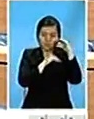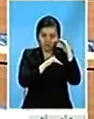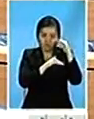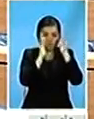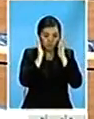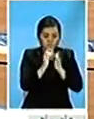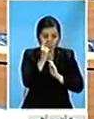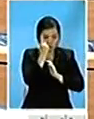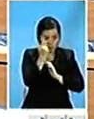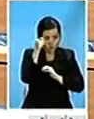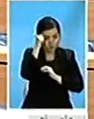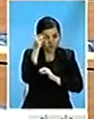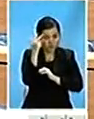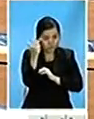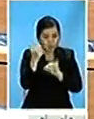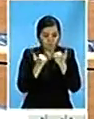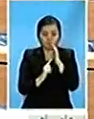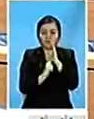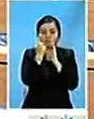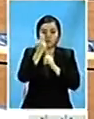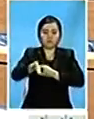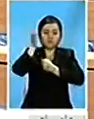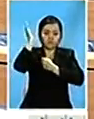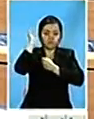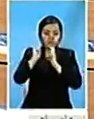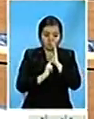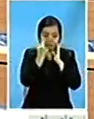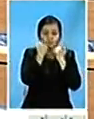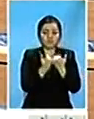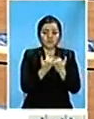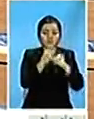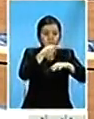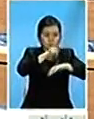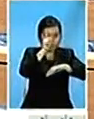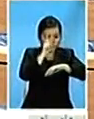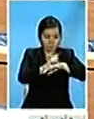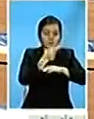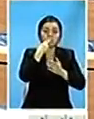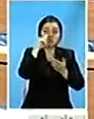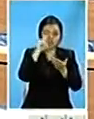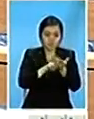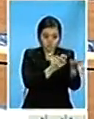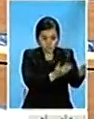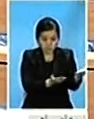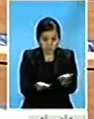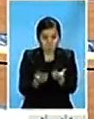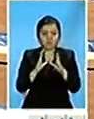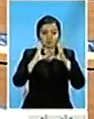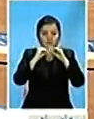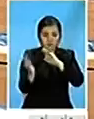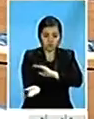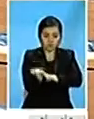วันโดยวันแรกคือวันนี้นั้นได้ให้ท่านประธานได้มีหนังสือเชิญประชุมตั้งแต่เวล